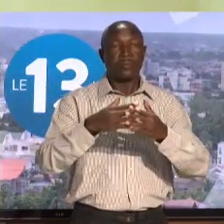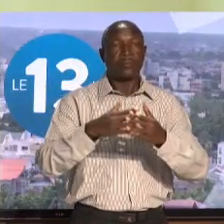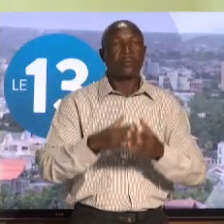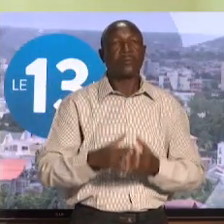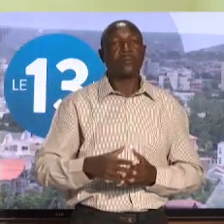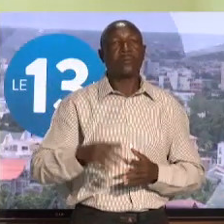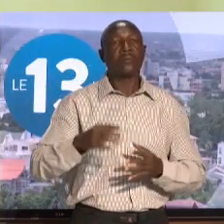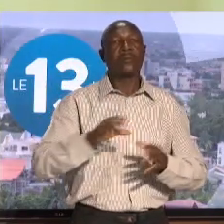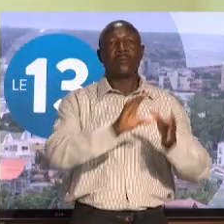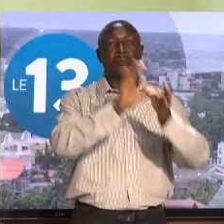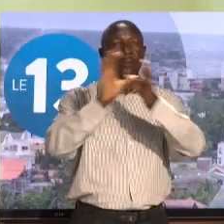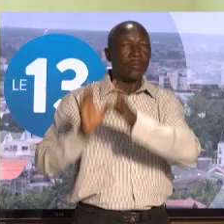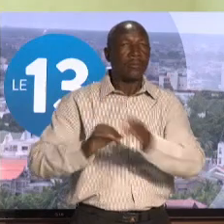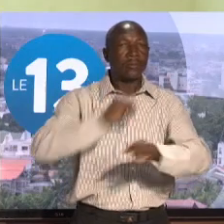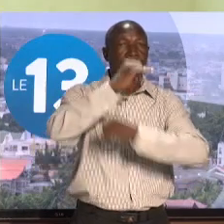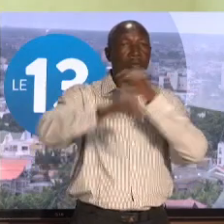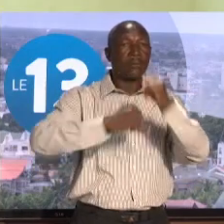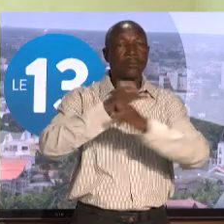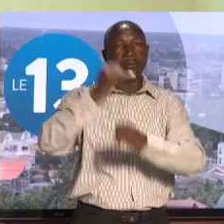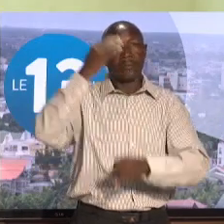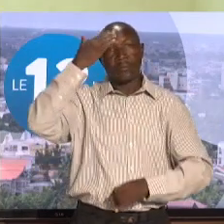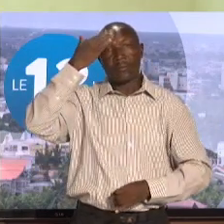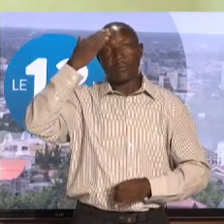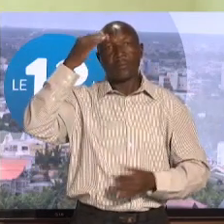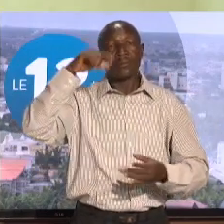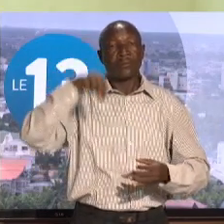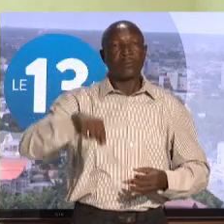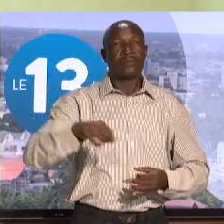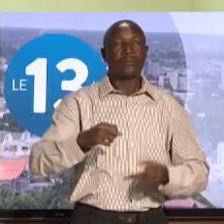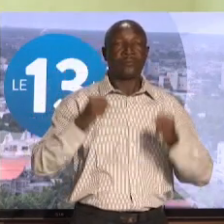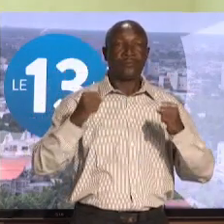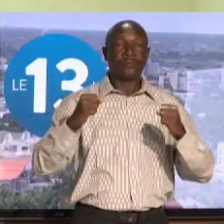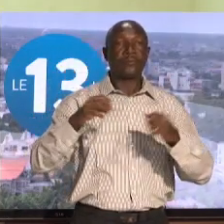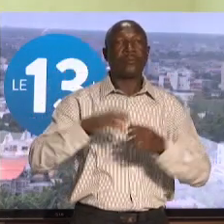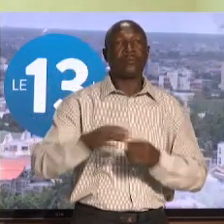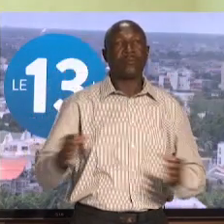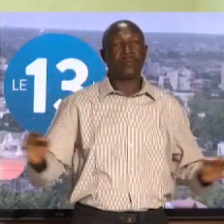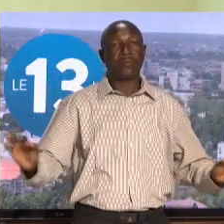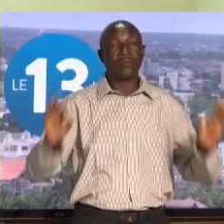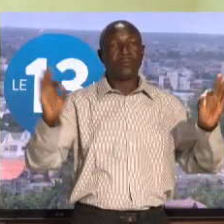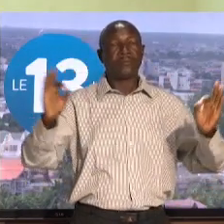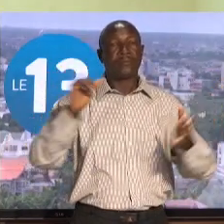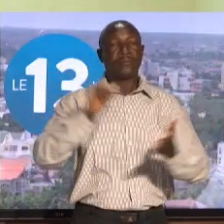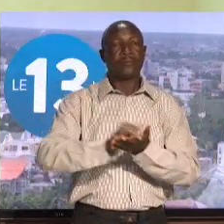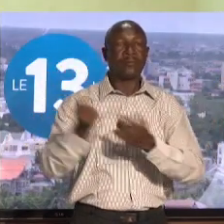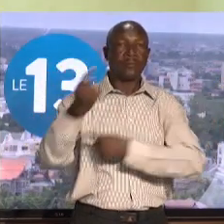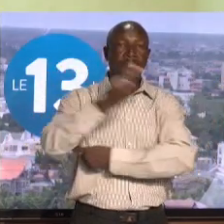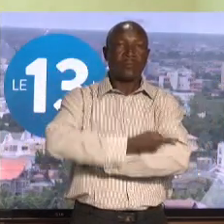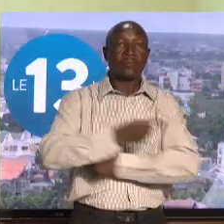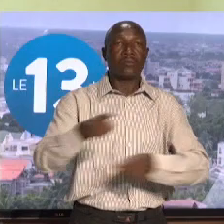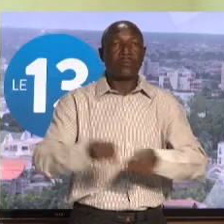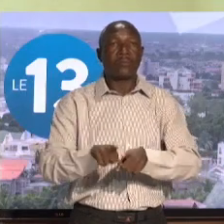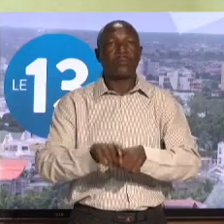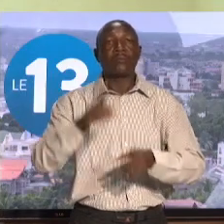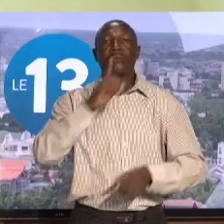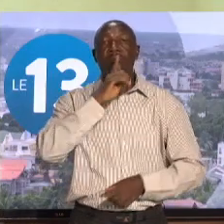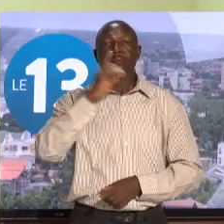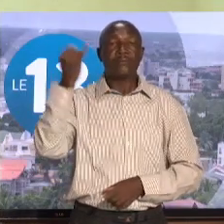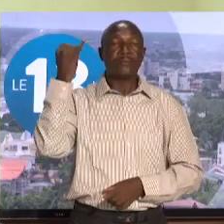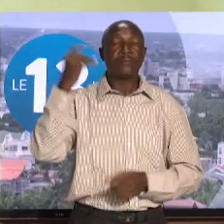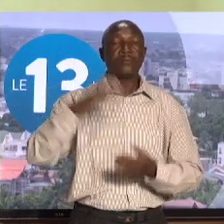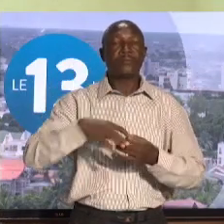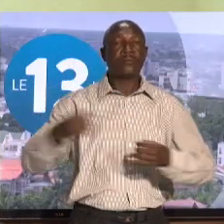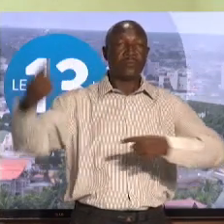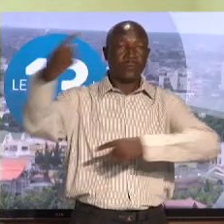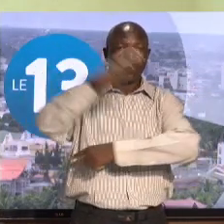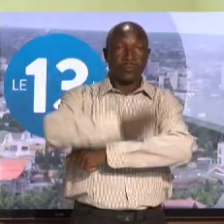communauté internationale aujourd'hui reconnaît cet effort-là et commémore cette journée-là comme étant une journée de souvenir des luttes qui